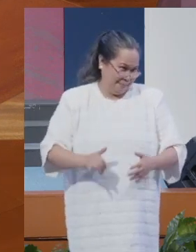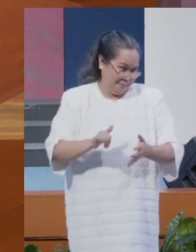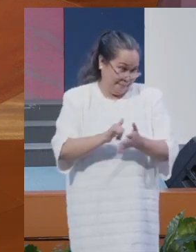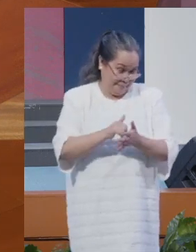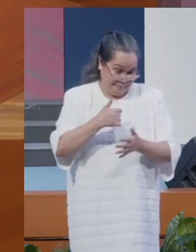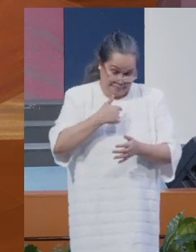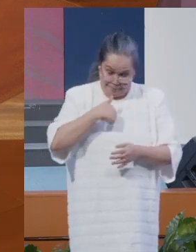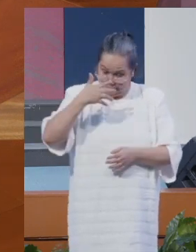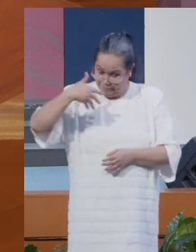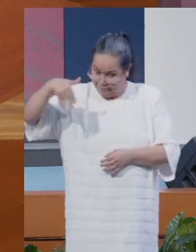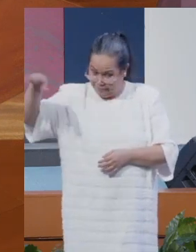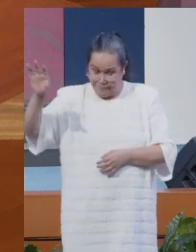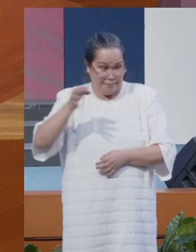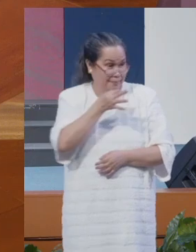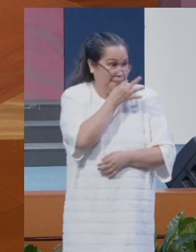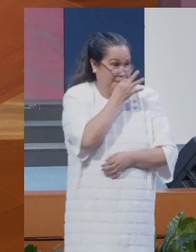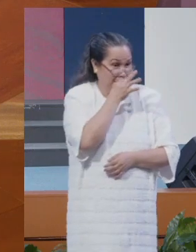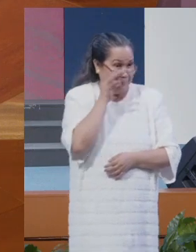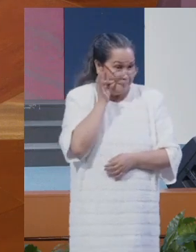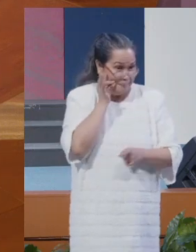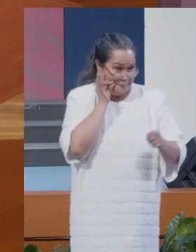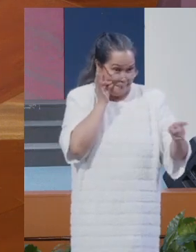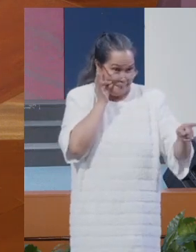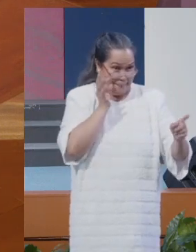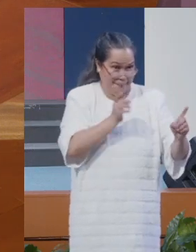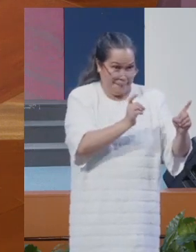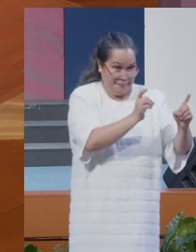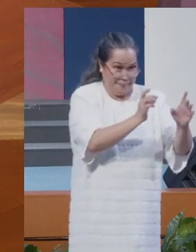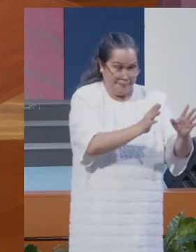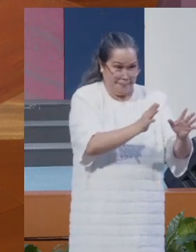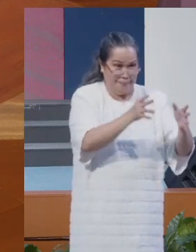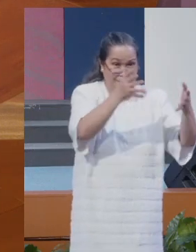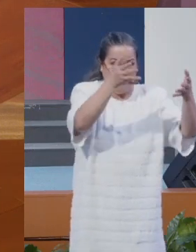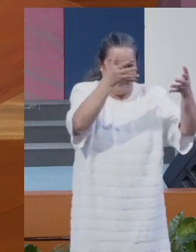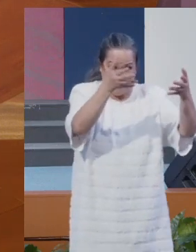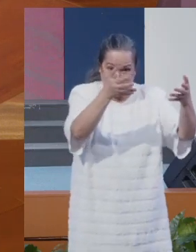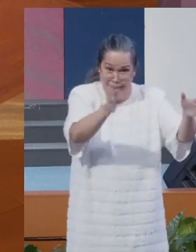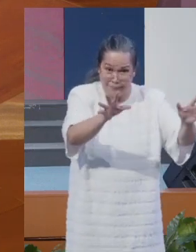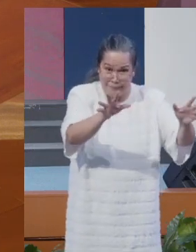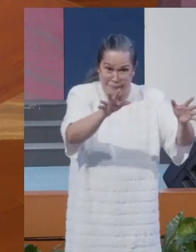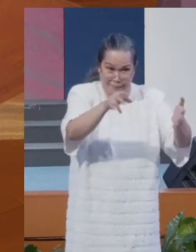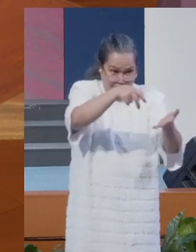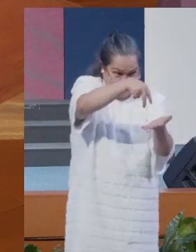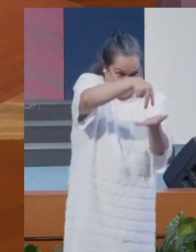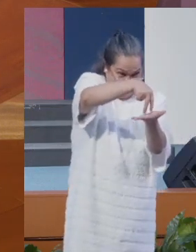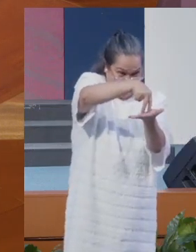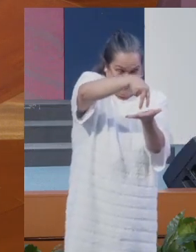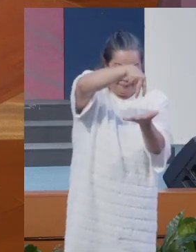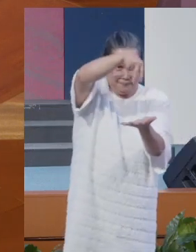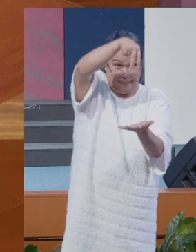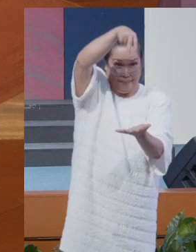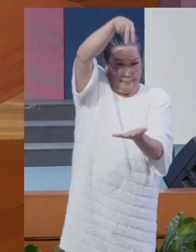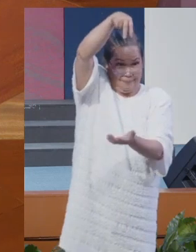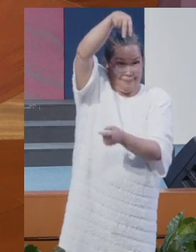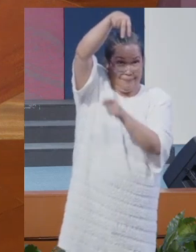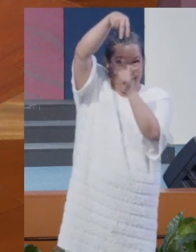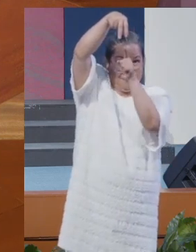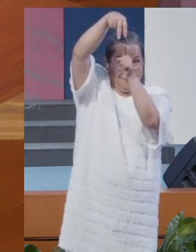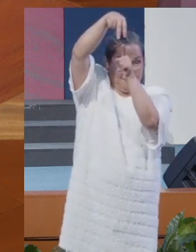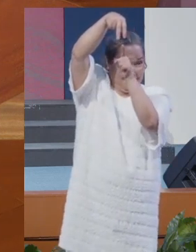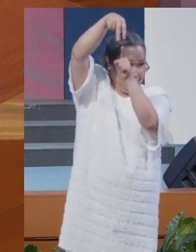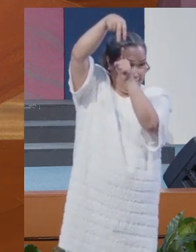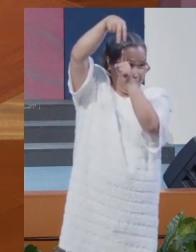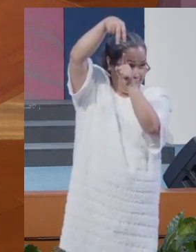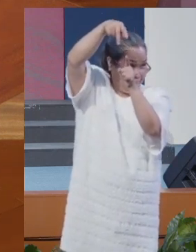I am away, they will be fasting. At pagkatapos niyang umangat sa langit, so yung kanyang ascension hanggang sa